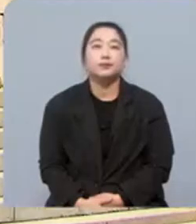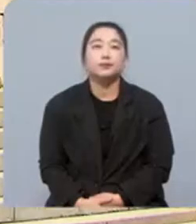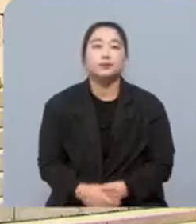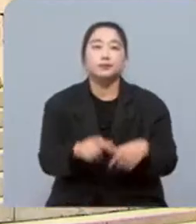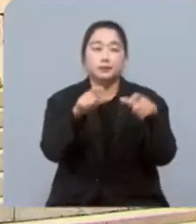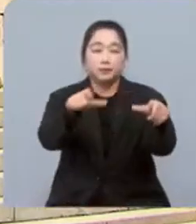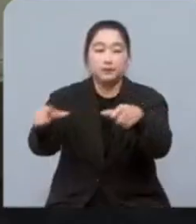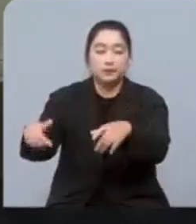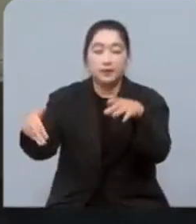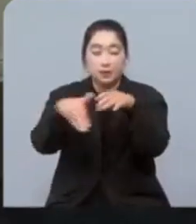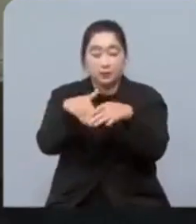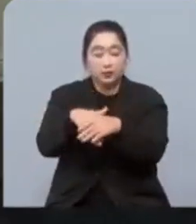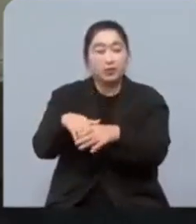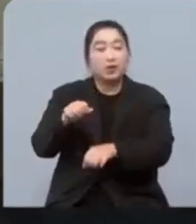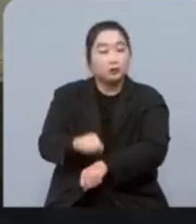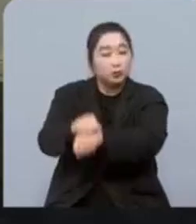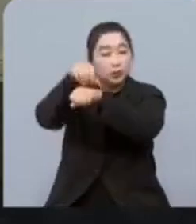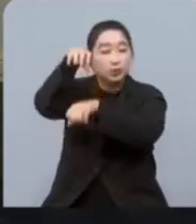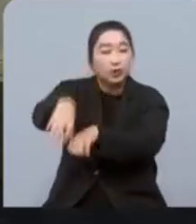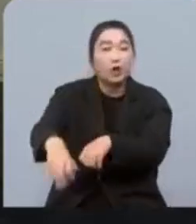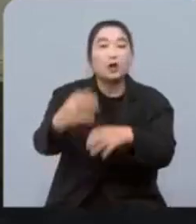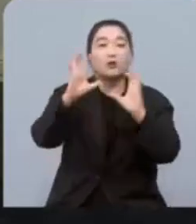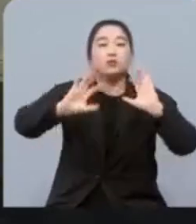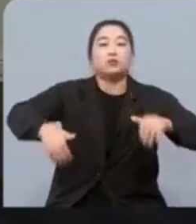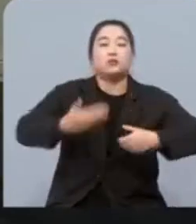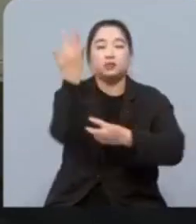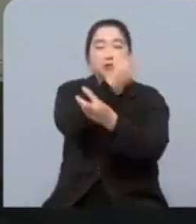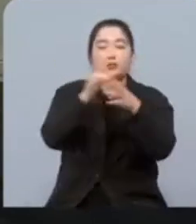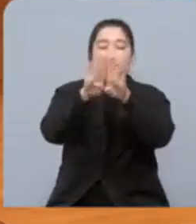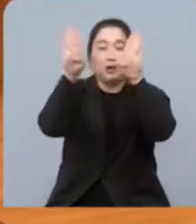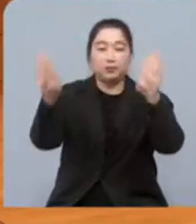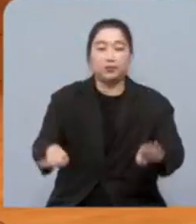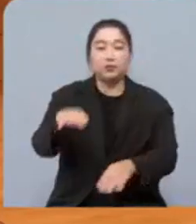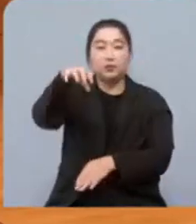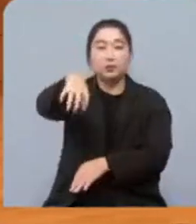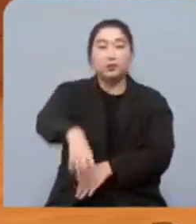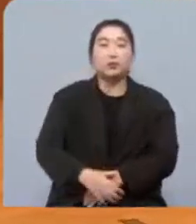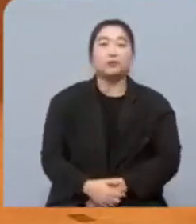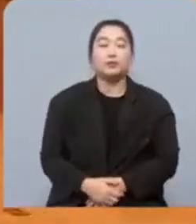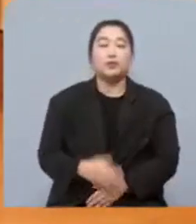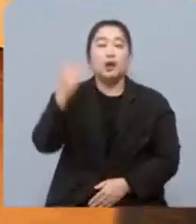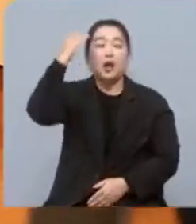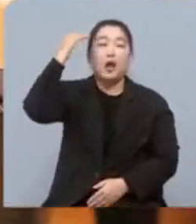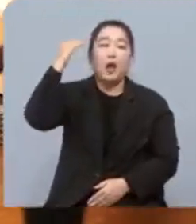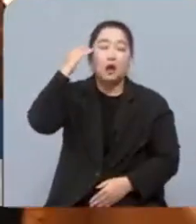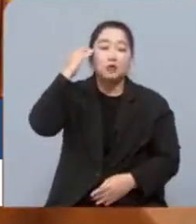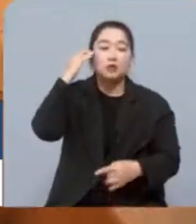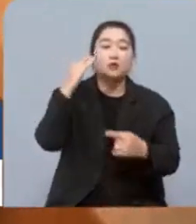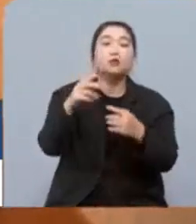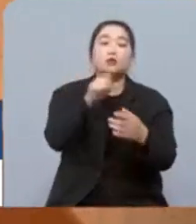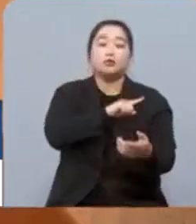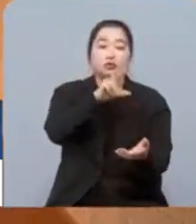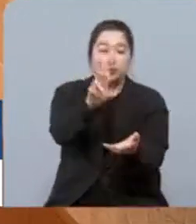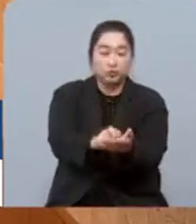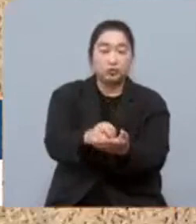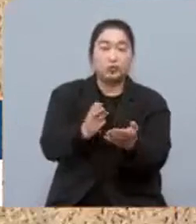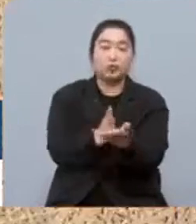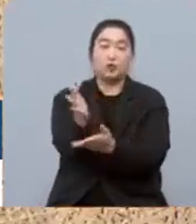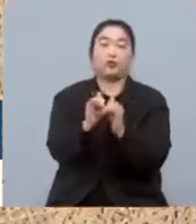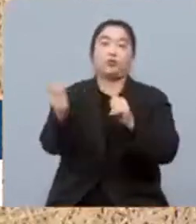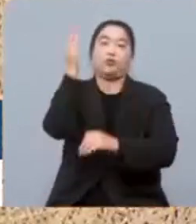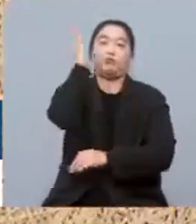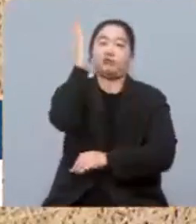지역 문화유산의 보고인 국립청주박물관의 문화사랑채입니다. 한글과 훈민정음을 주제로 한 전문가의